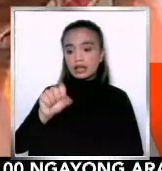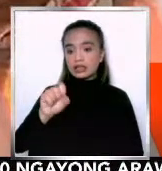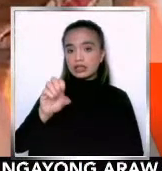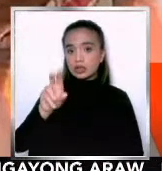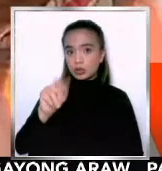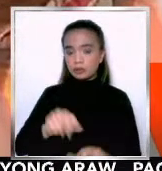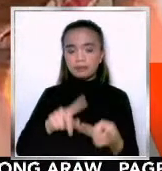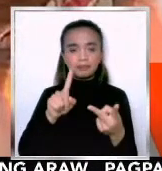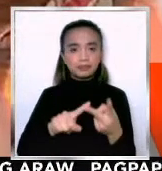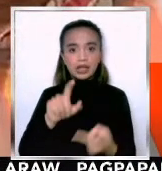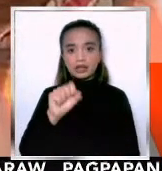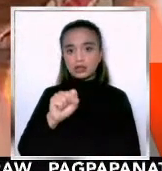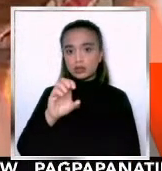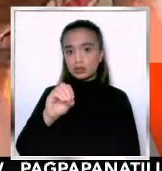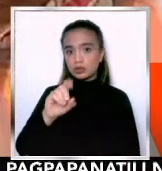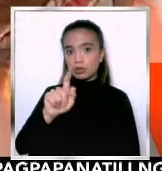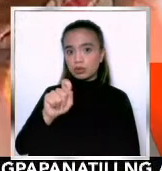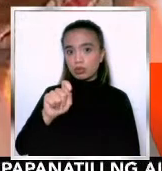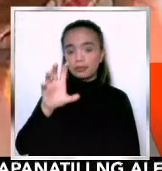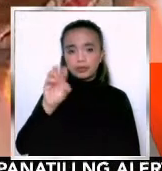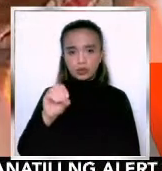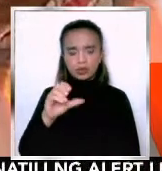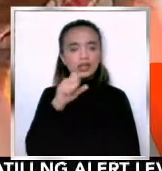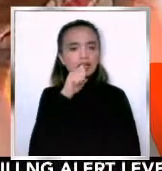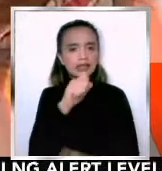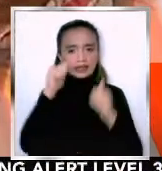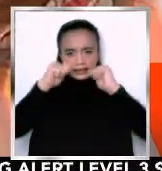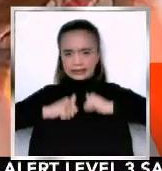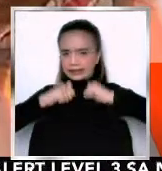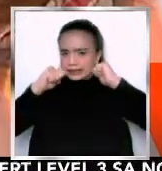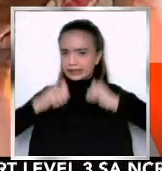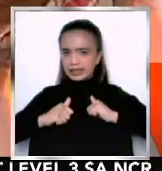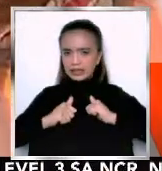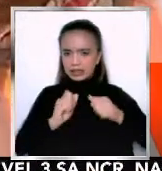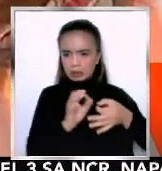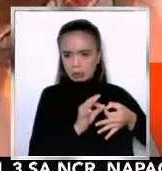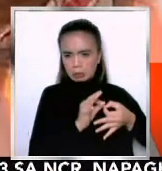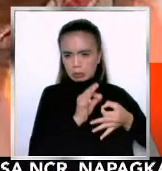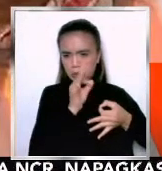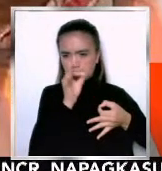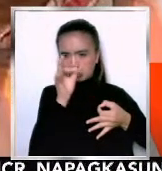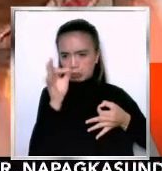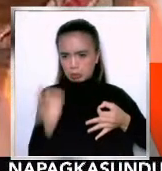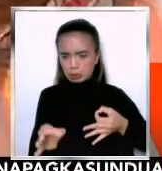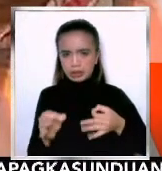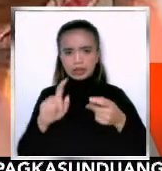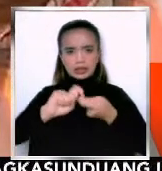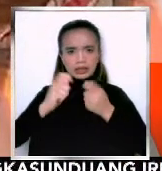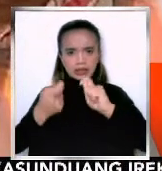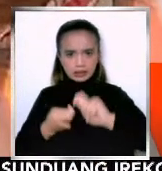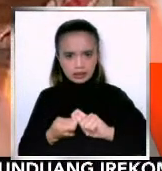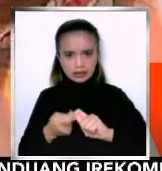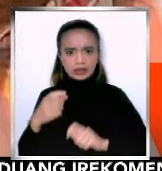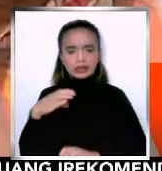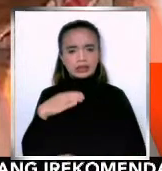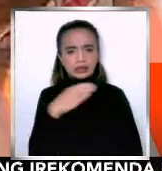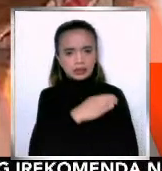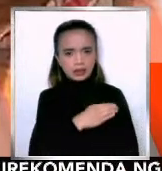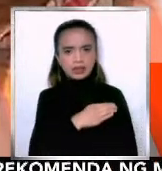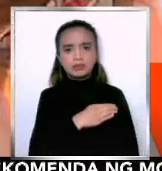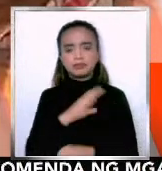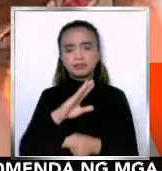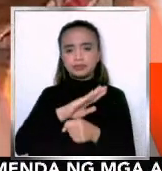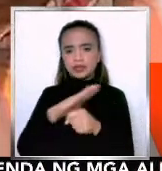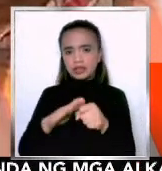Soto sa panukala ng isang kongresista na mapahaba ang termino ng Pangulo, mga kongresista at mga lokal na opisyal. Sabi